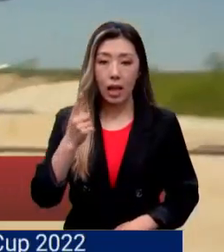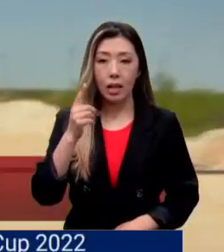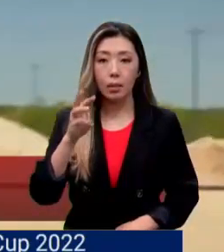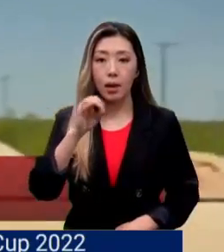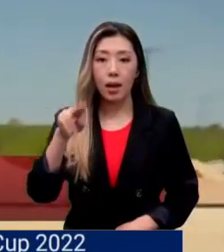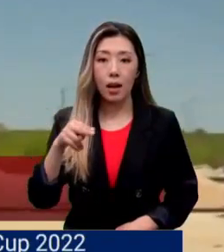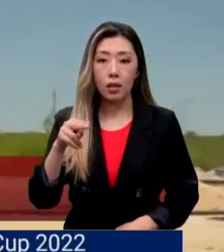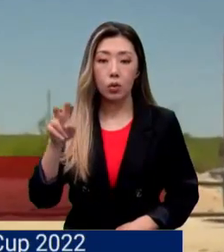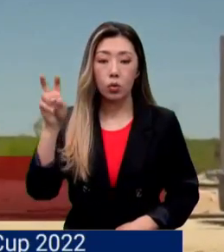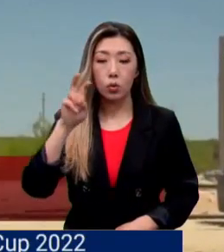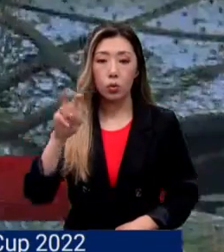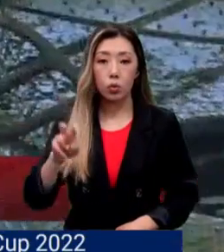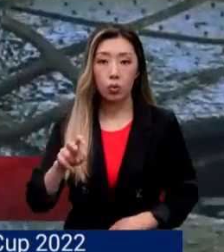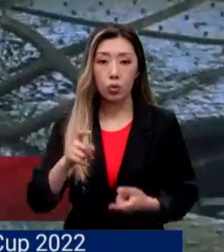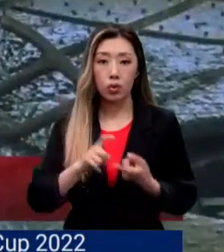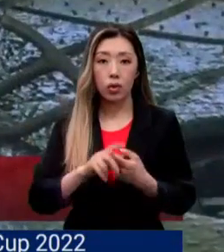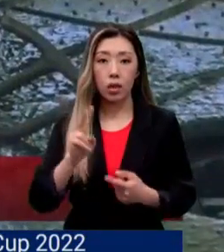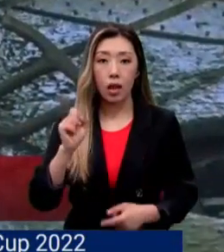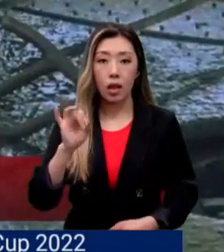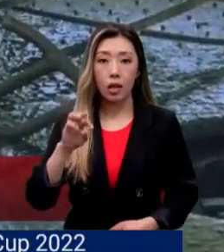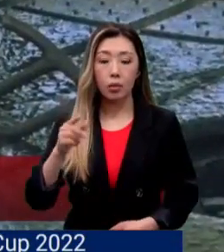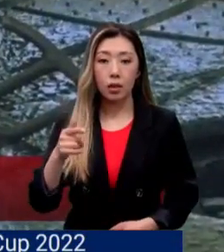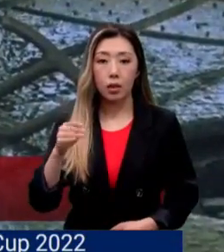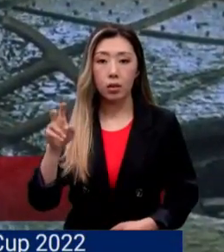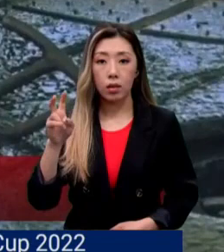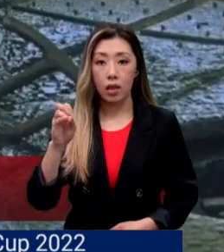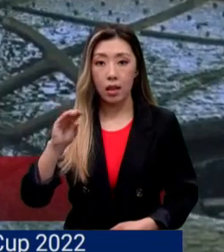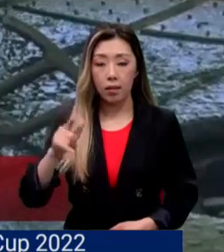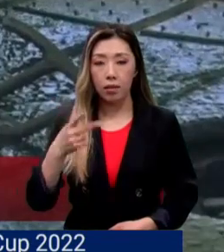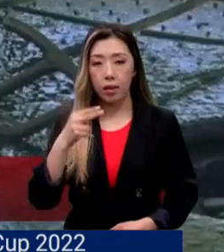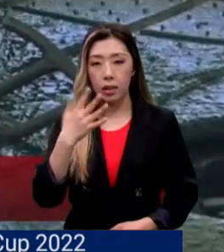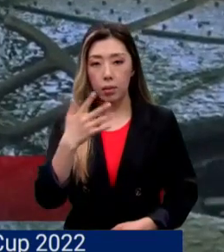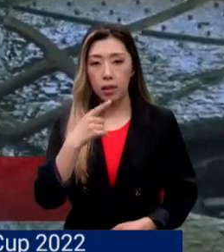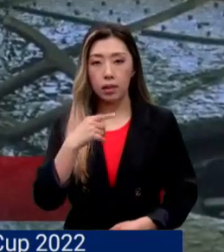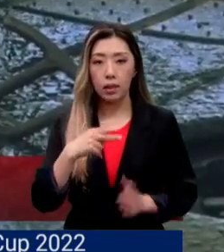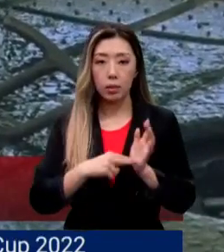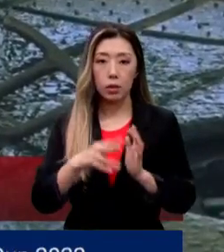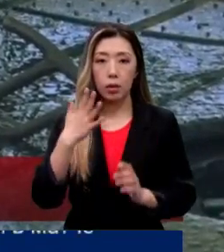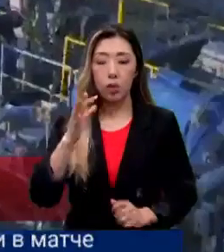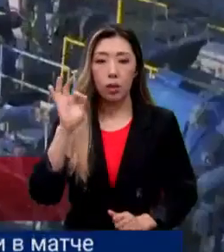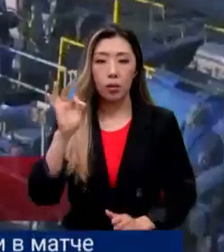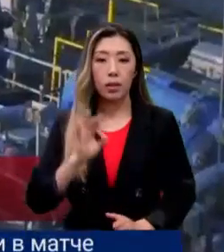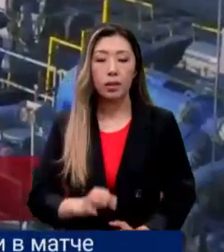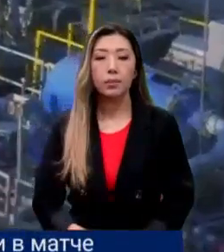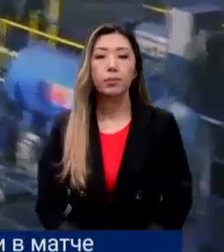миллиард долларов, а доли КМГ и Татнефти составляют 25,75% соответственно.